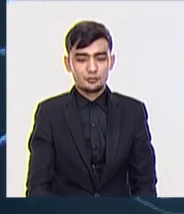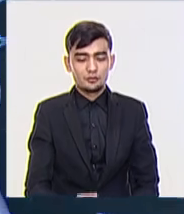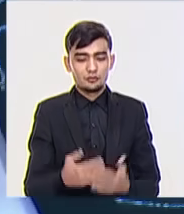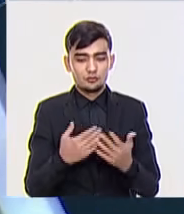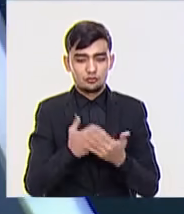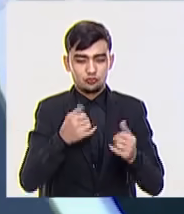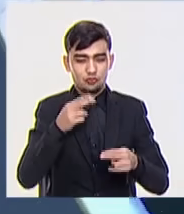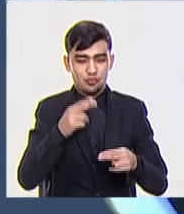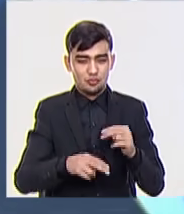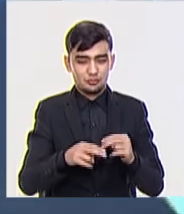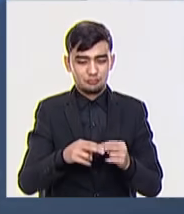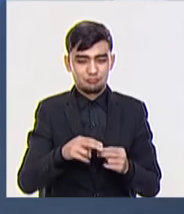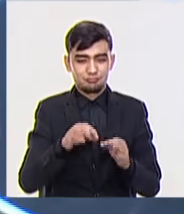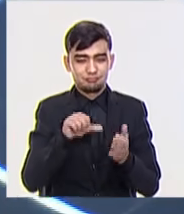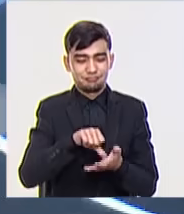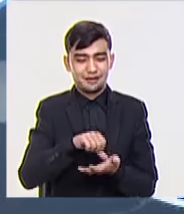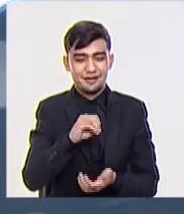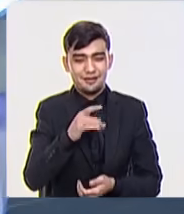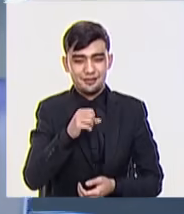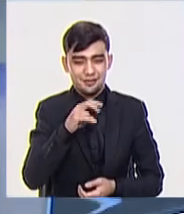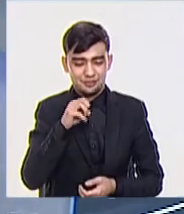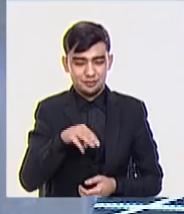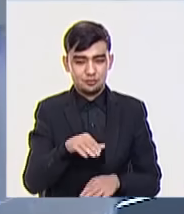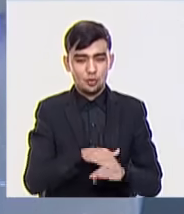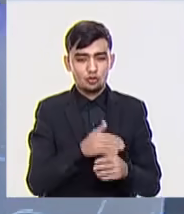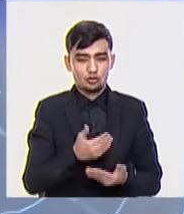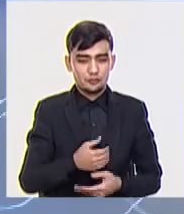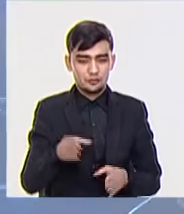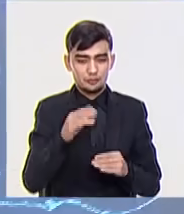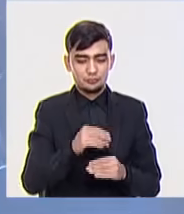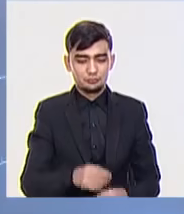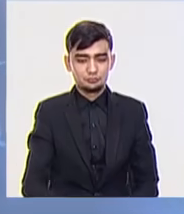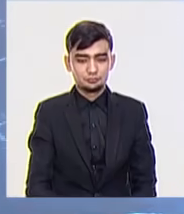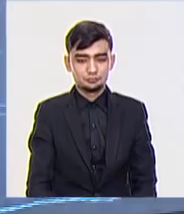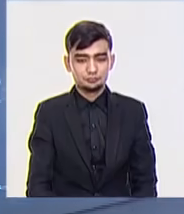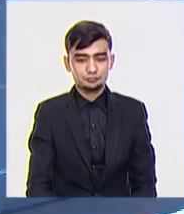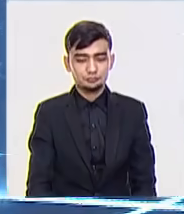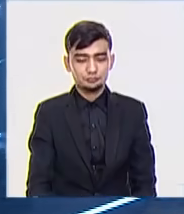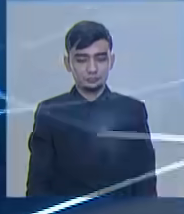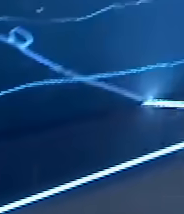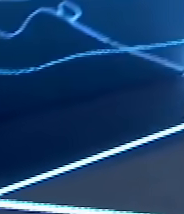Бүгінге келіп түскен ақпараттар легі осындай. Онымен өздеріңіз таныстырған Ерқанат Көпжасар. Көп жасай, сау болыңыздар.